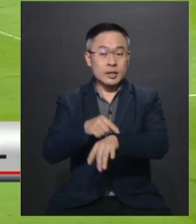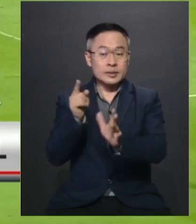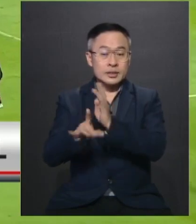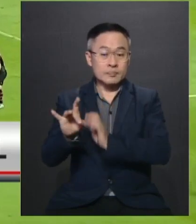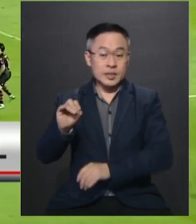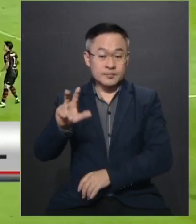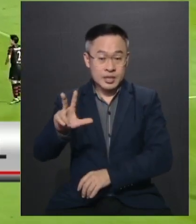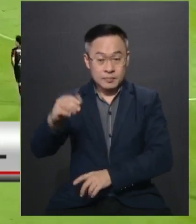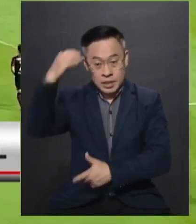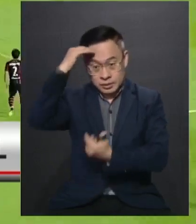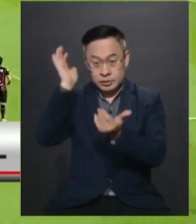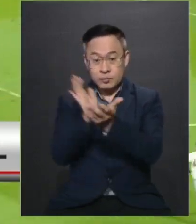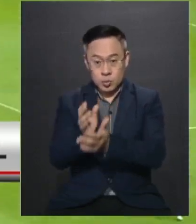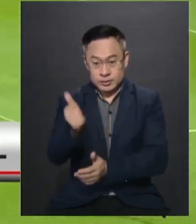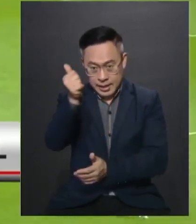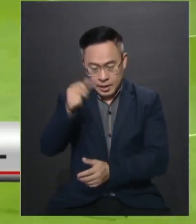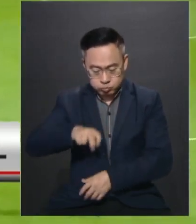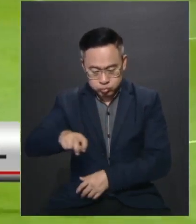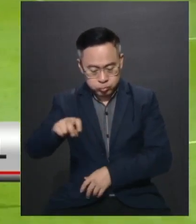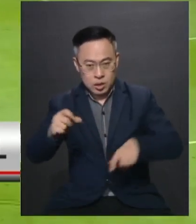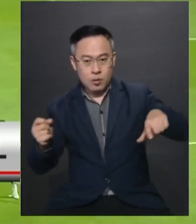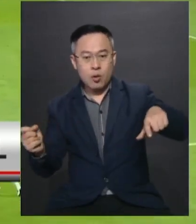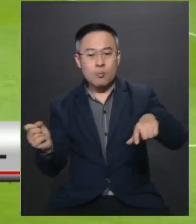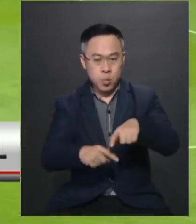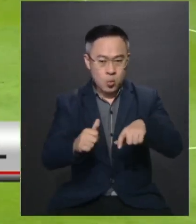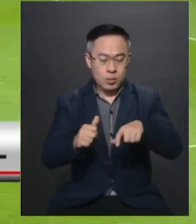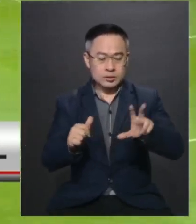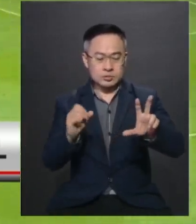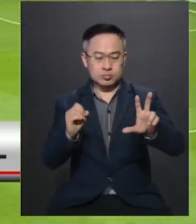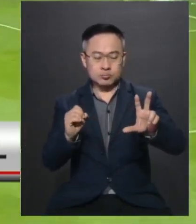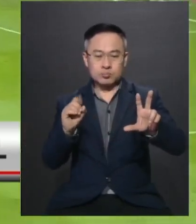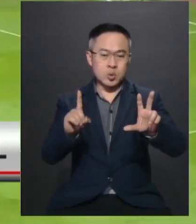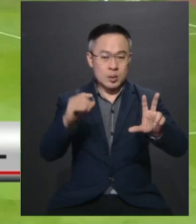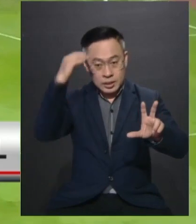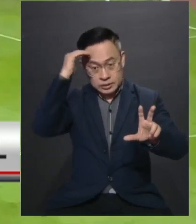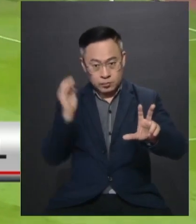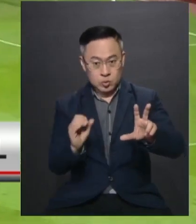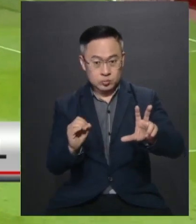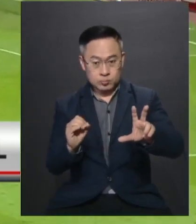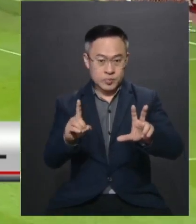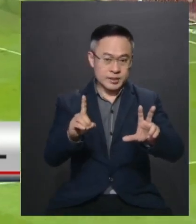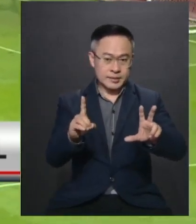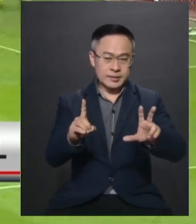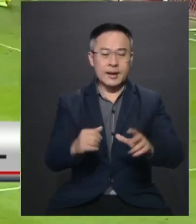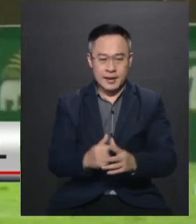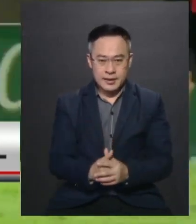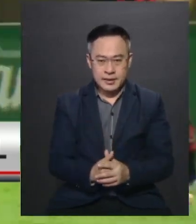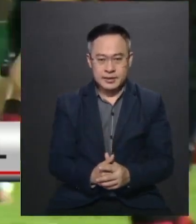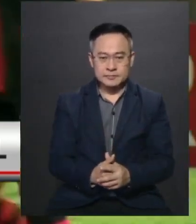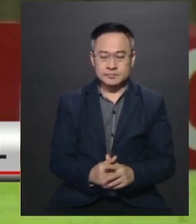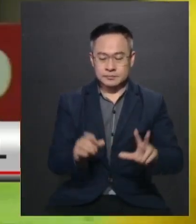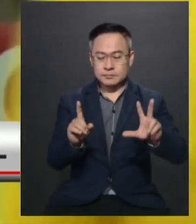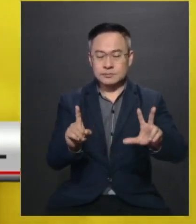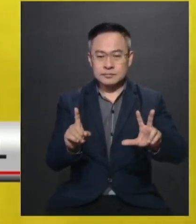เทโรมาได้ประตูตีไข่แตกนะครับสรวิชญ์พานทองเปิดเข้าไปแล้วบอลขลุกขลิกหน้าปากประตูครับ Bubble mark ranglyครับตวัดลูกนี้